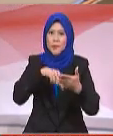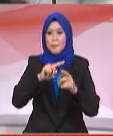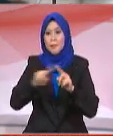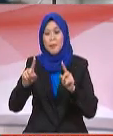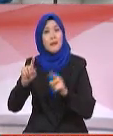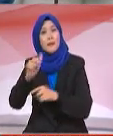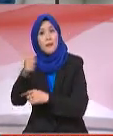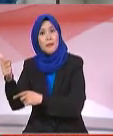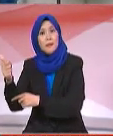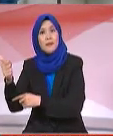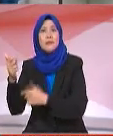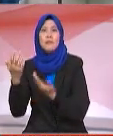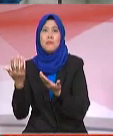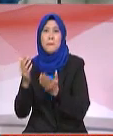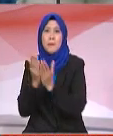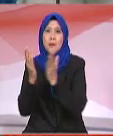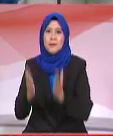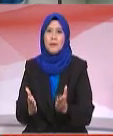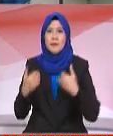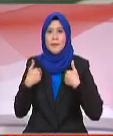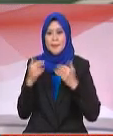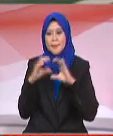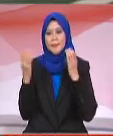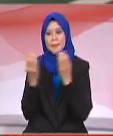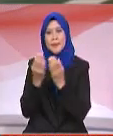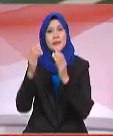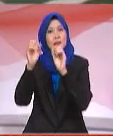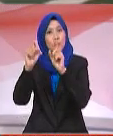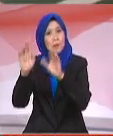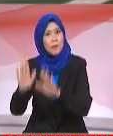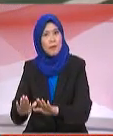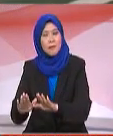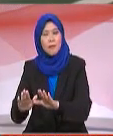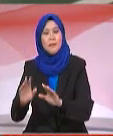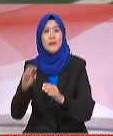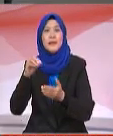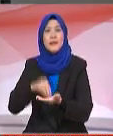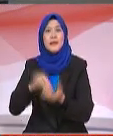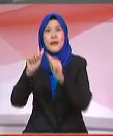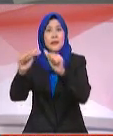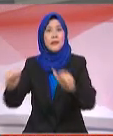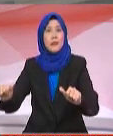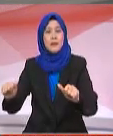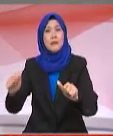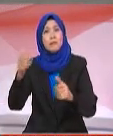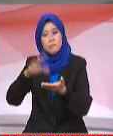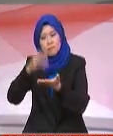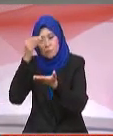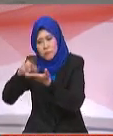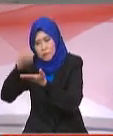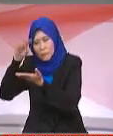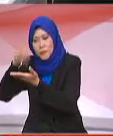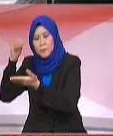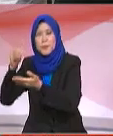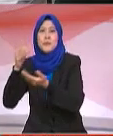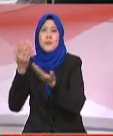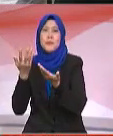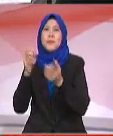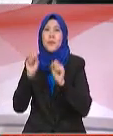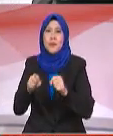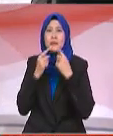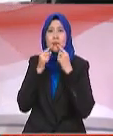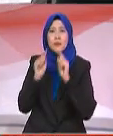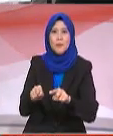Selebihnya, pelajar dibantu dengan mengadakan kelas pada hujung minggu ketika berada di asrama supaya mereka dapat melakukan sesi